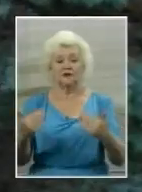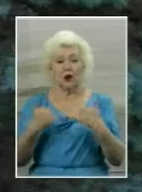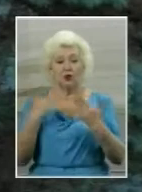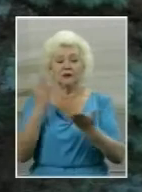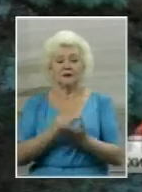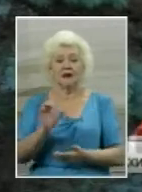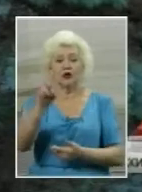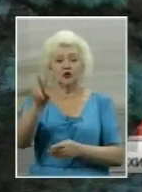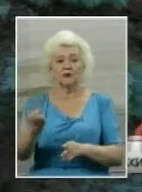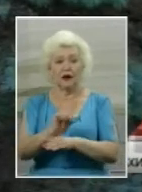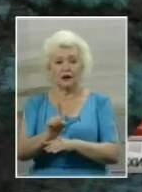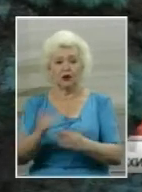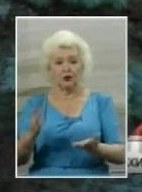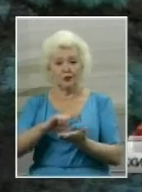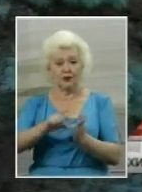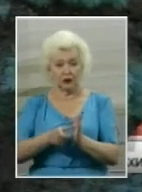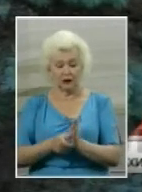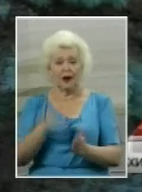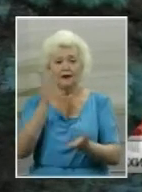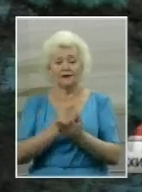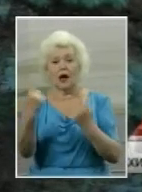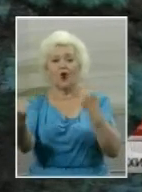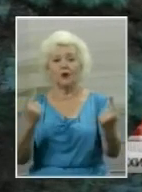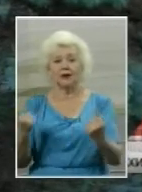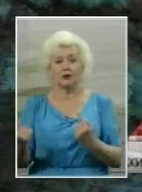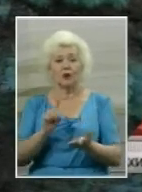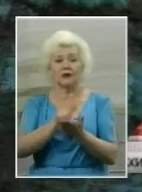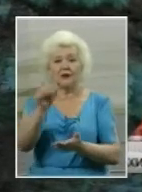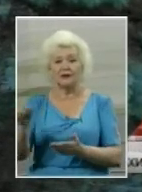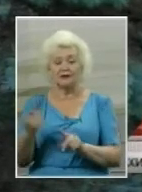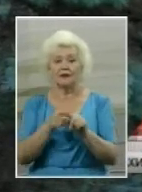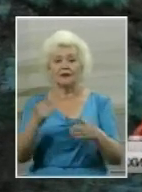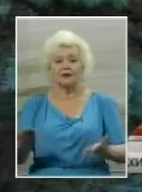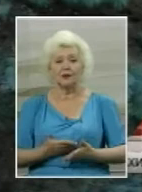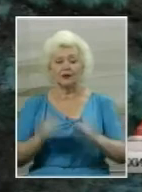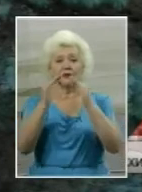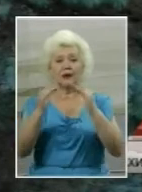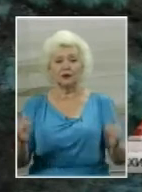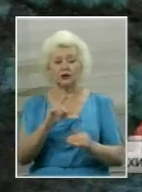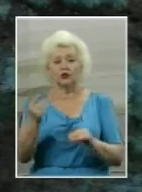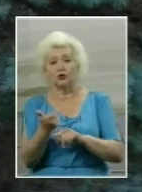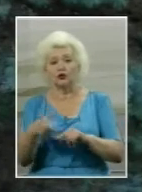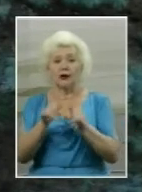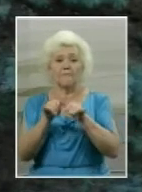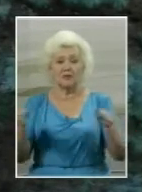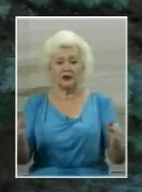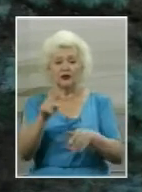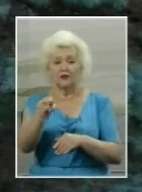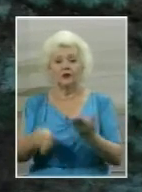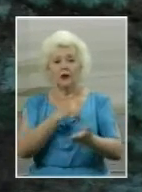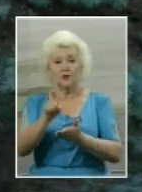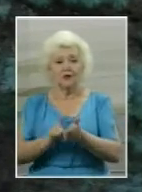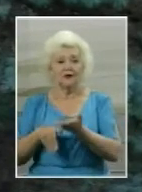є соціальні норми житла, але є одинокі пенсіонери, які проживають в житлі, які трошки більше. То вони також